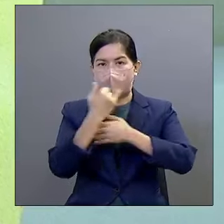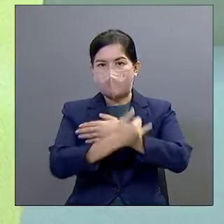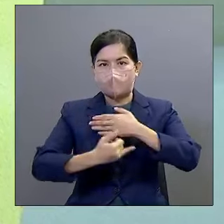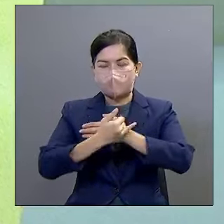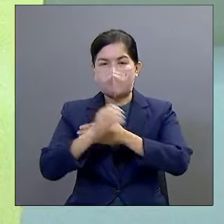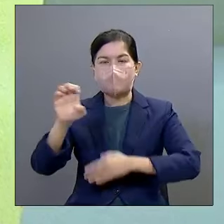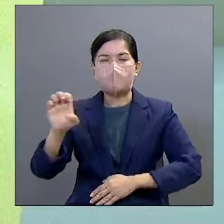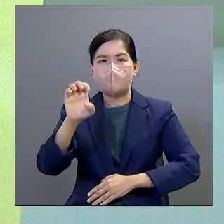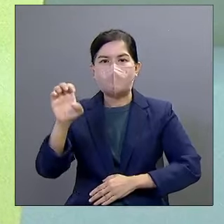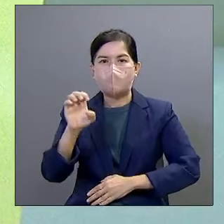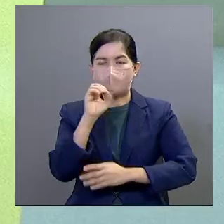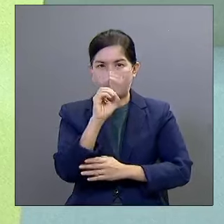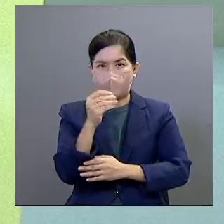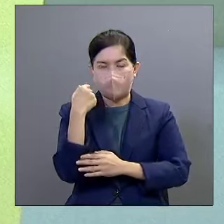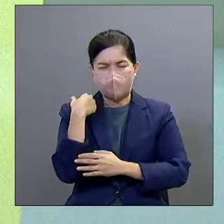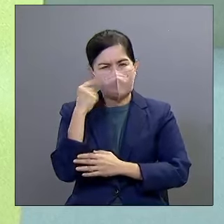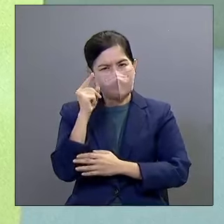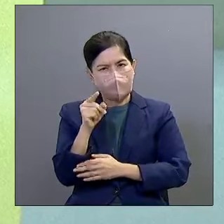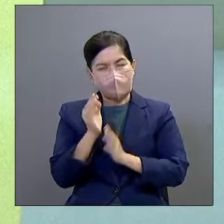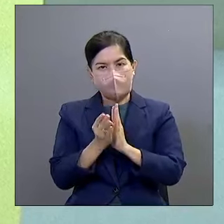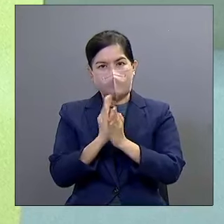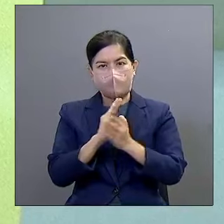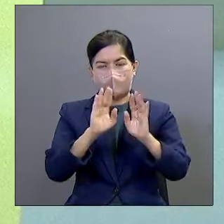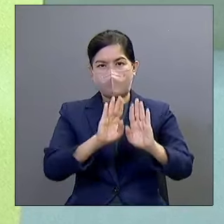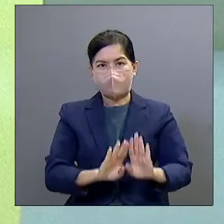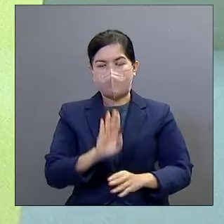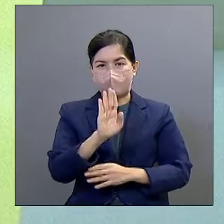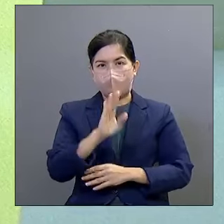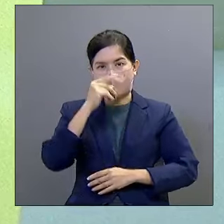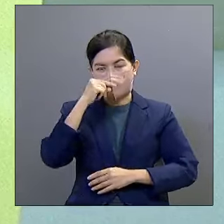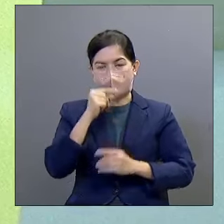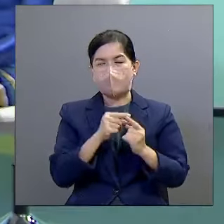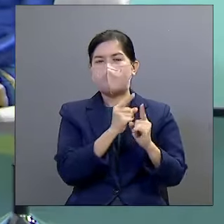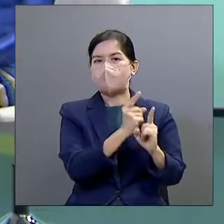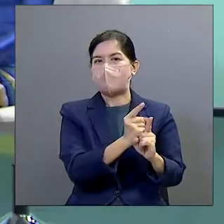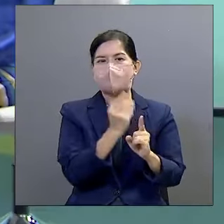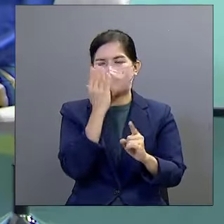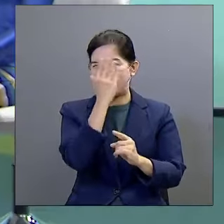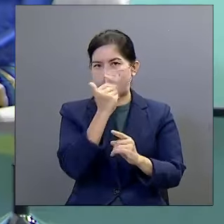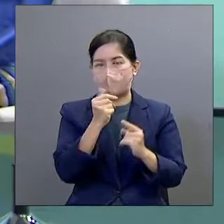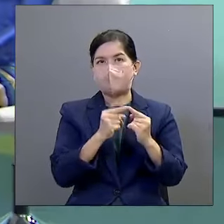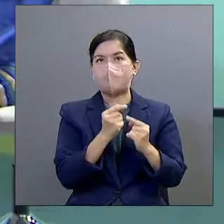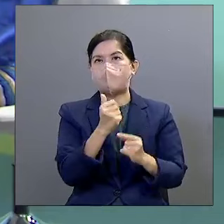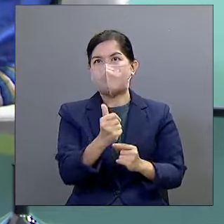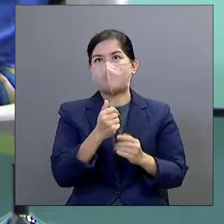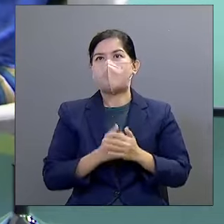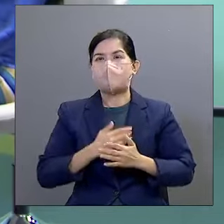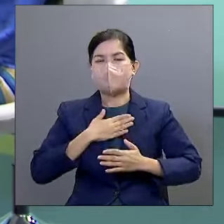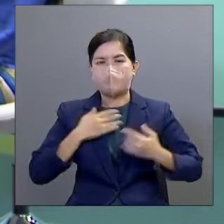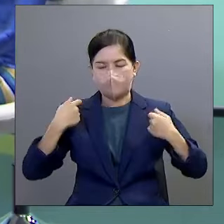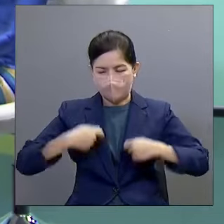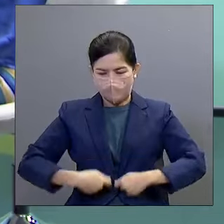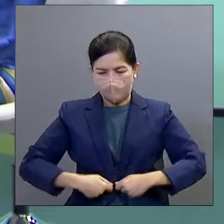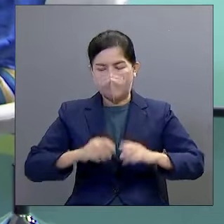ริค่ะว่าสมควรที่จะสร้างสรรค์การแต่งกายชุดไทยให้เป็นไปตามประเพณีที่ดีงามค่ะของยุ้ยเนี่ยจะเป็นชุดจิรดาก